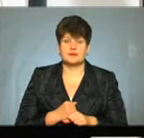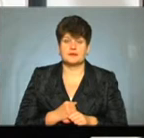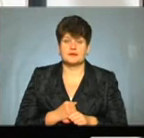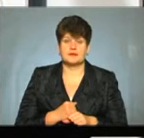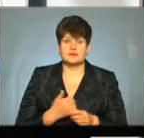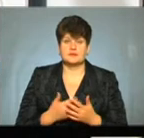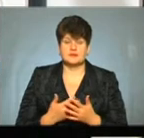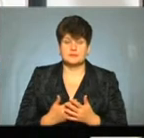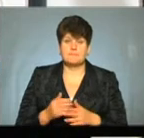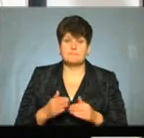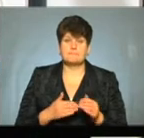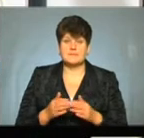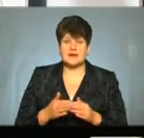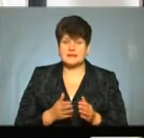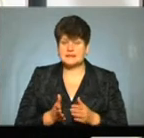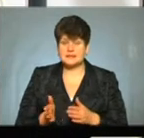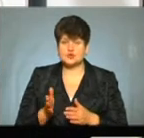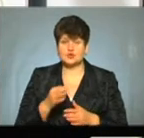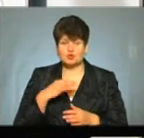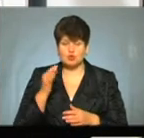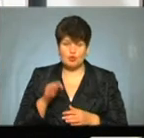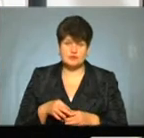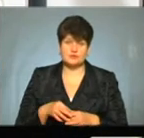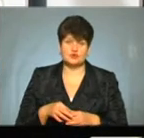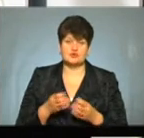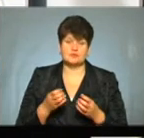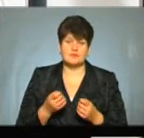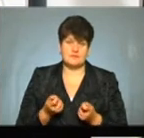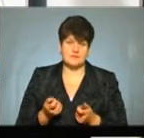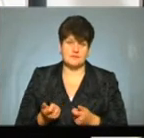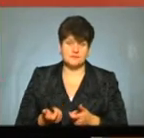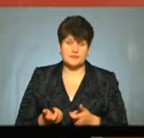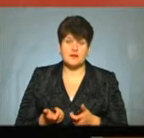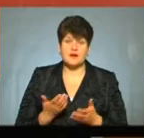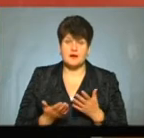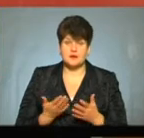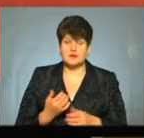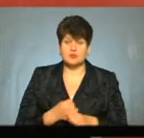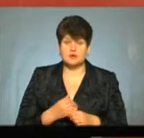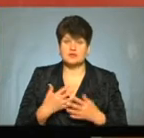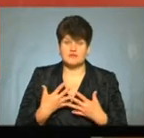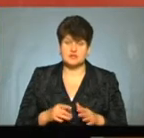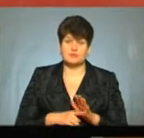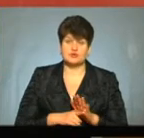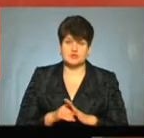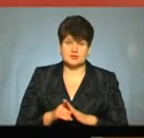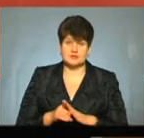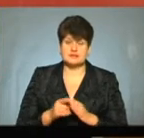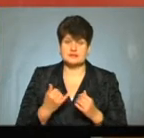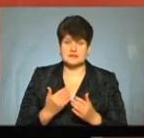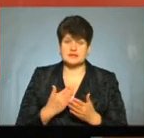скажімо так, практичного досвіду, як такого, ще мало. Але, ну, робота вже почалась. Зараз вийшли зміни